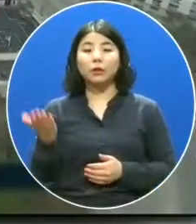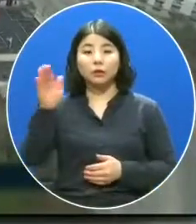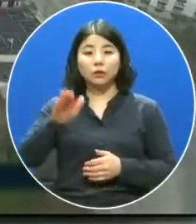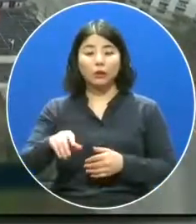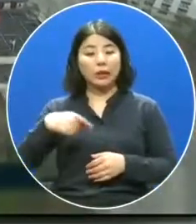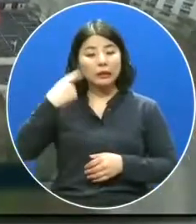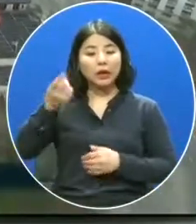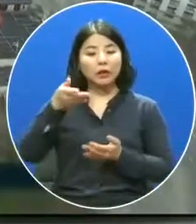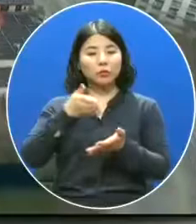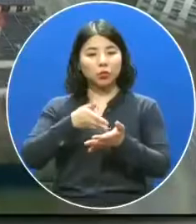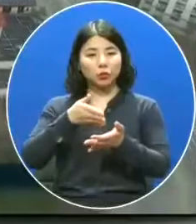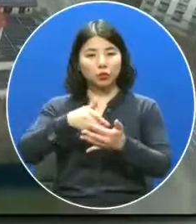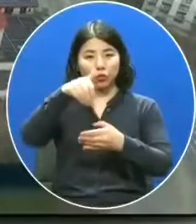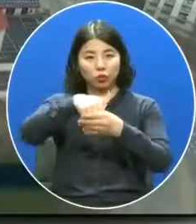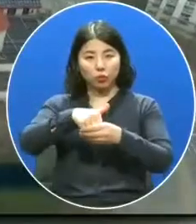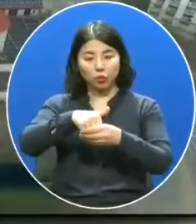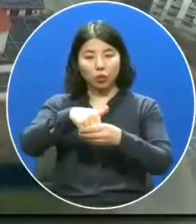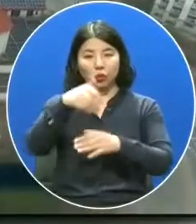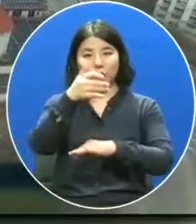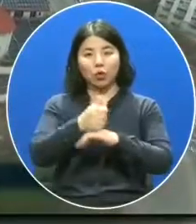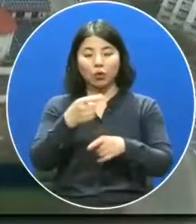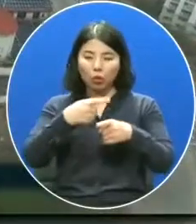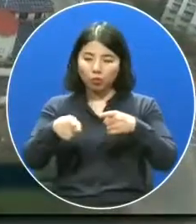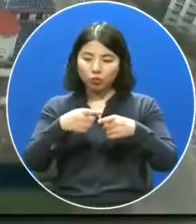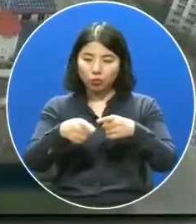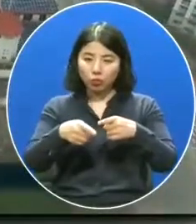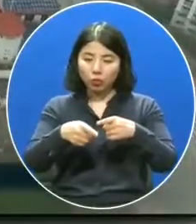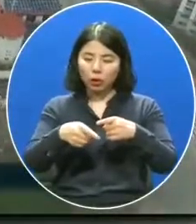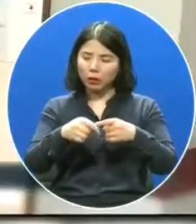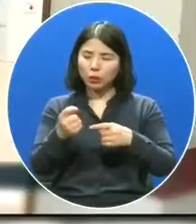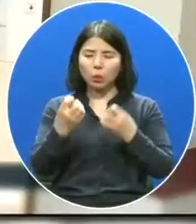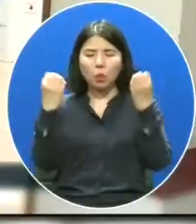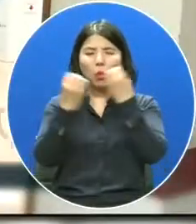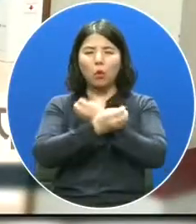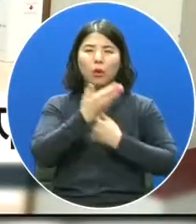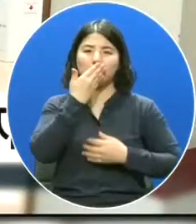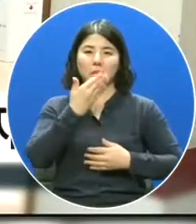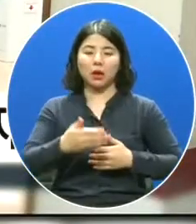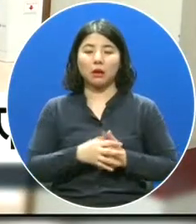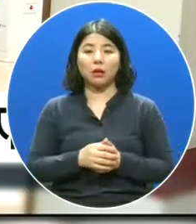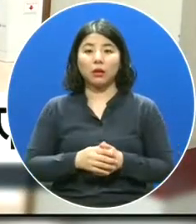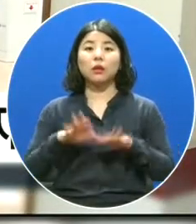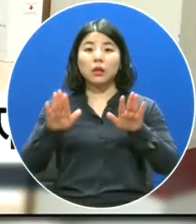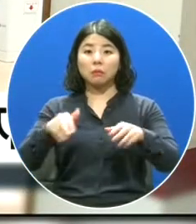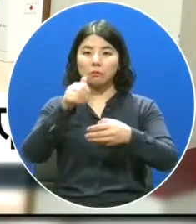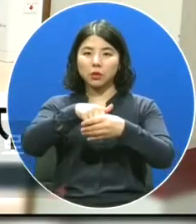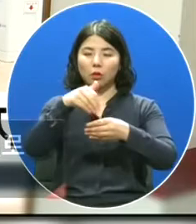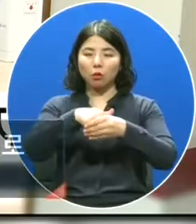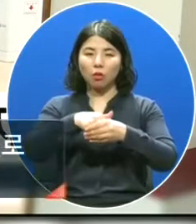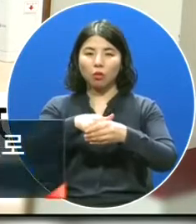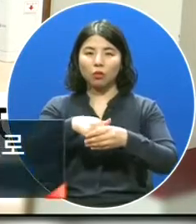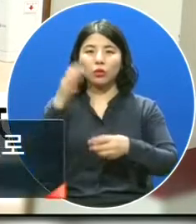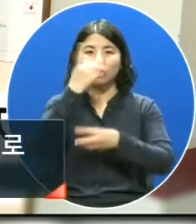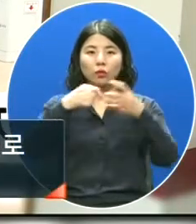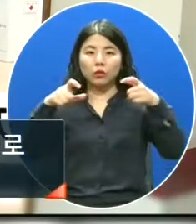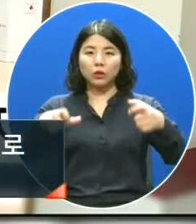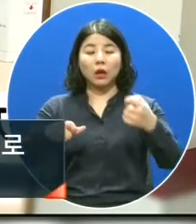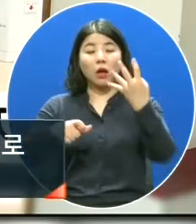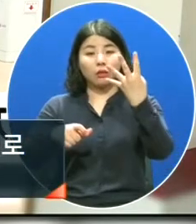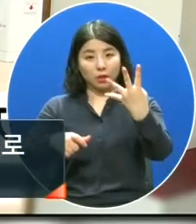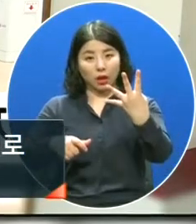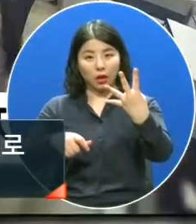그런데 뒤이은 뉴스의 투표 결과 분석은 다소 오해의 여지가 있습니다. 이번 선거에서 청주 지역